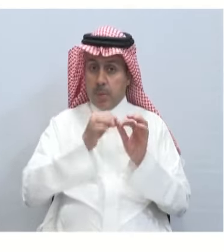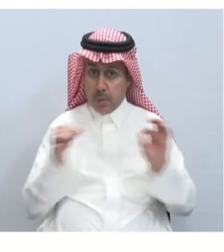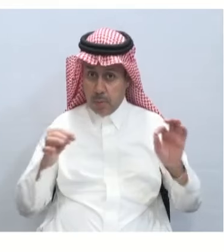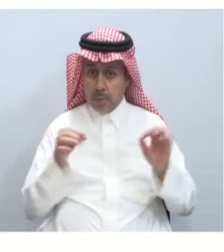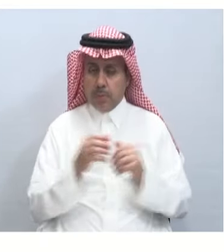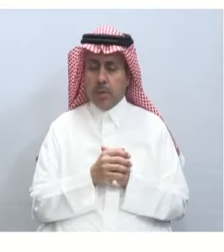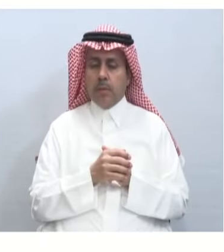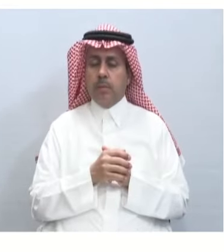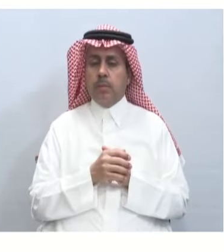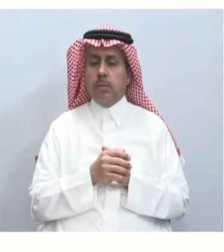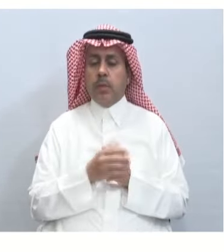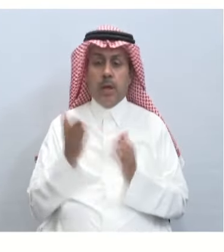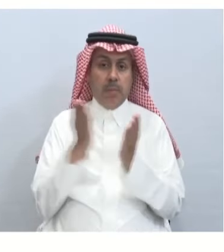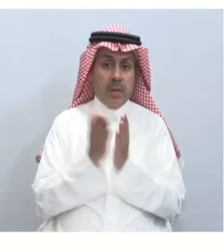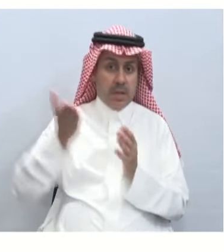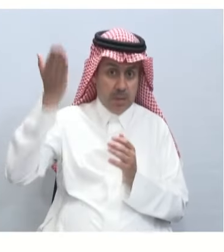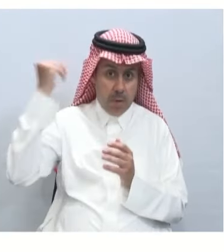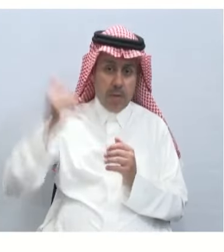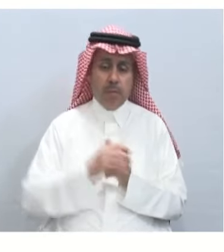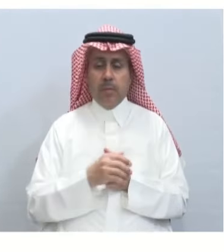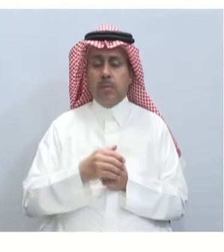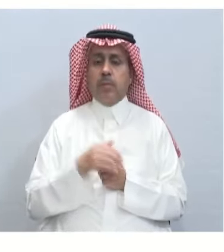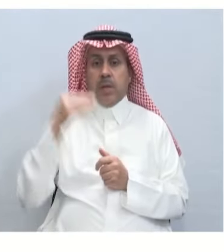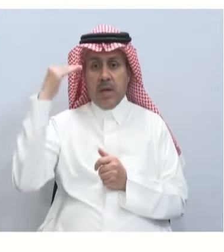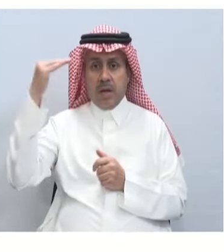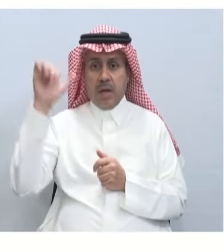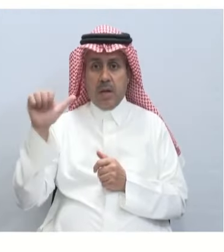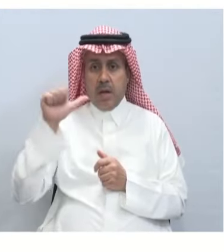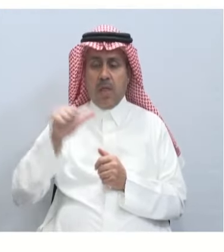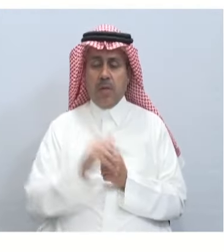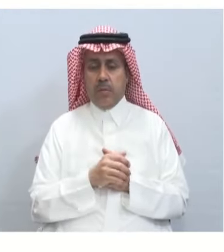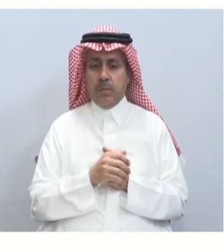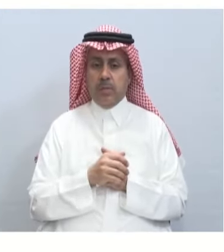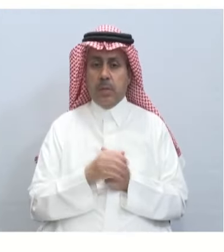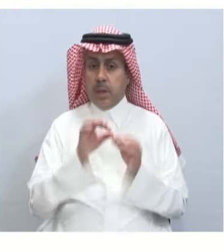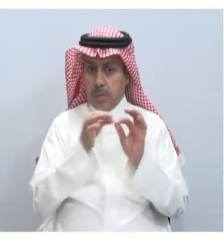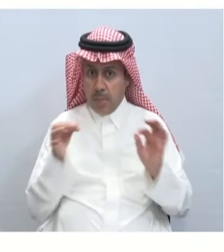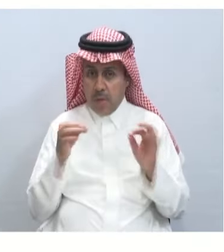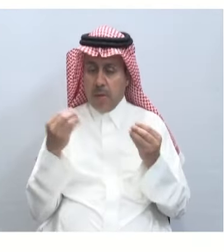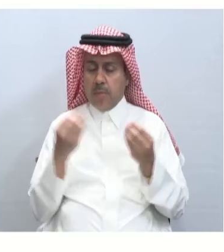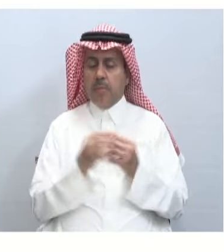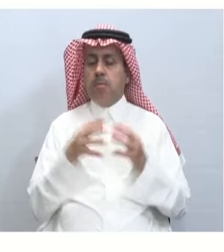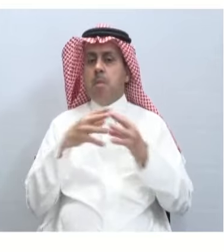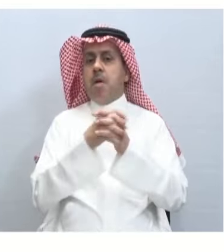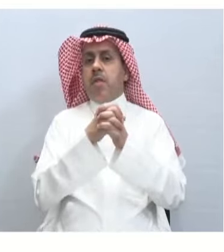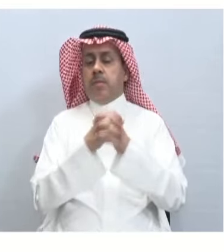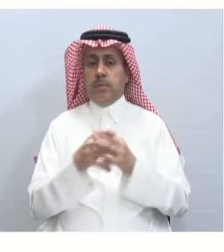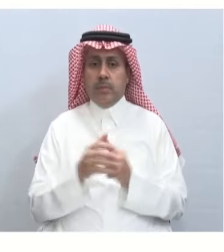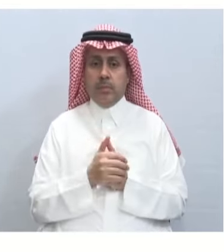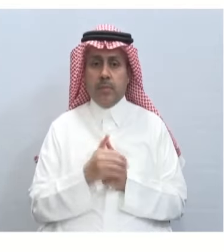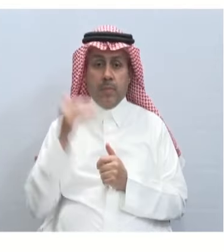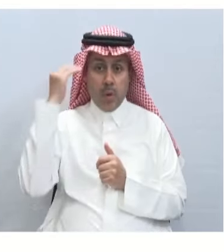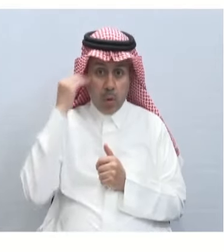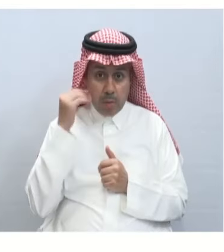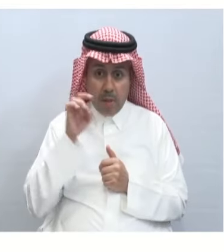بما يتعلق بالدرس السابق الذي تحدثنا فيه عن الحي ماذا يحرم على المراه النفساء